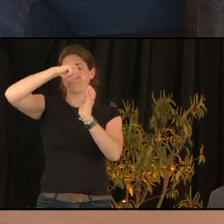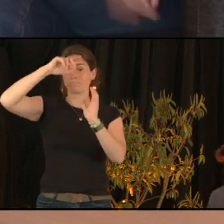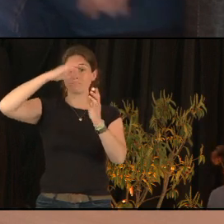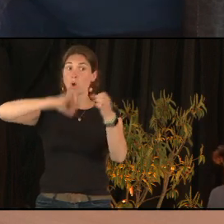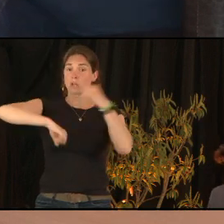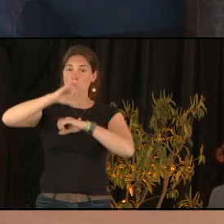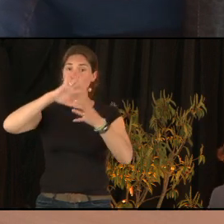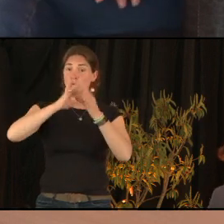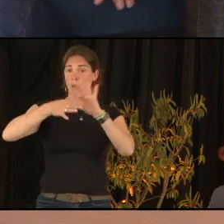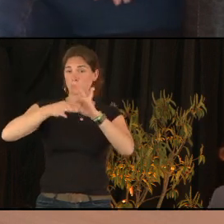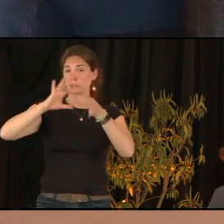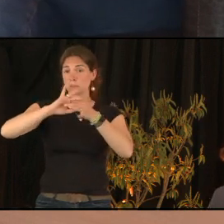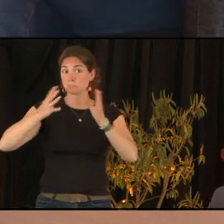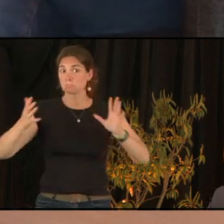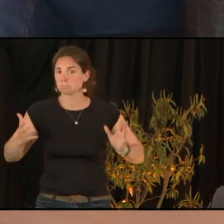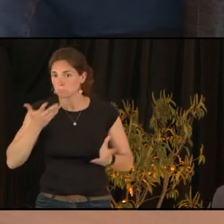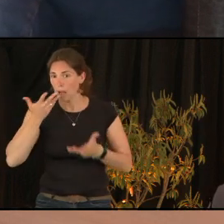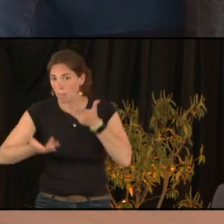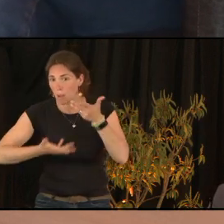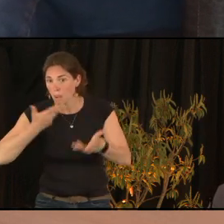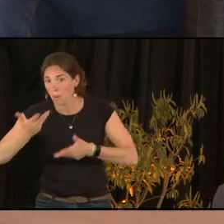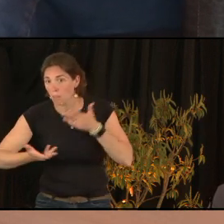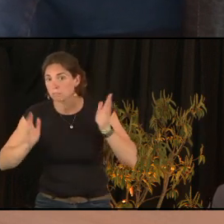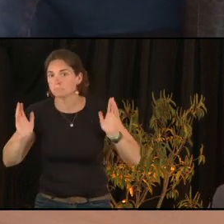quoi, avec 20 ans de plus.